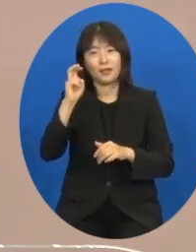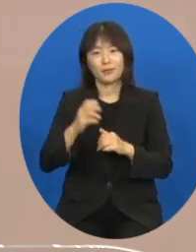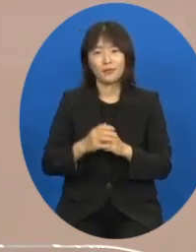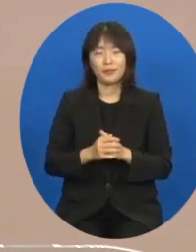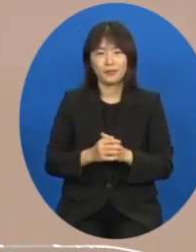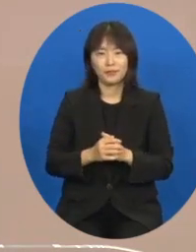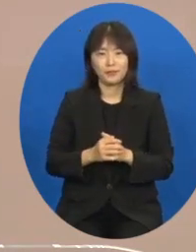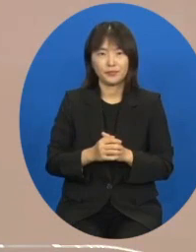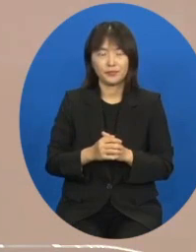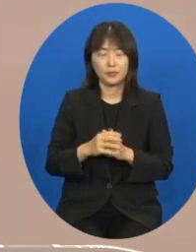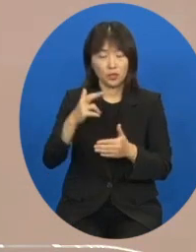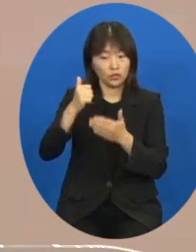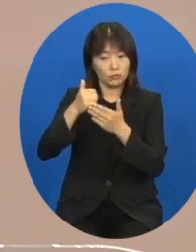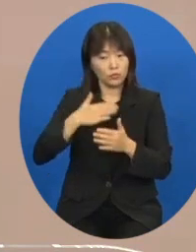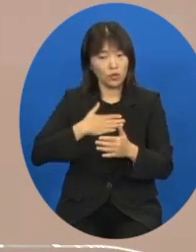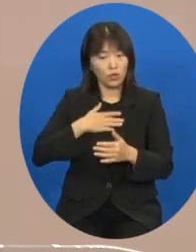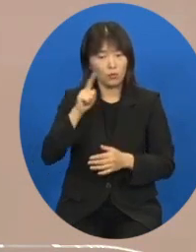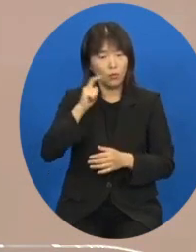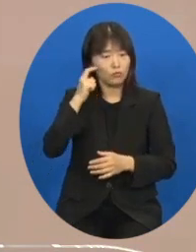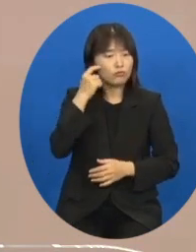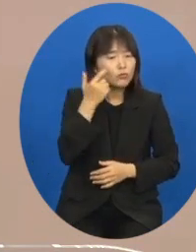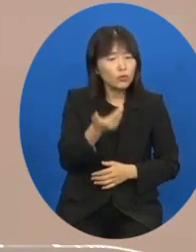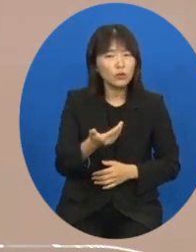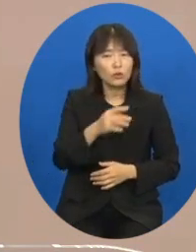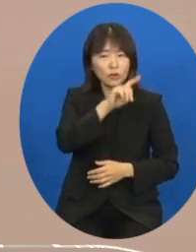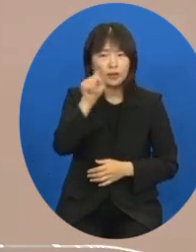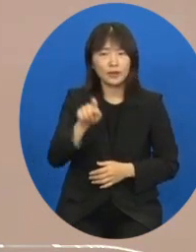주님은 저에게 뭘 물으실까요?